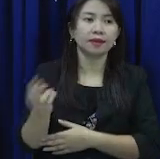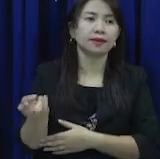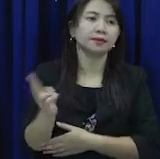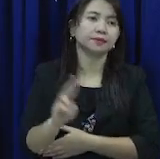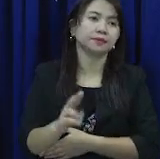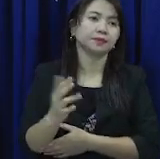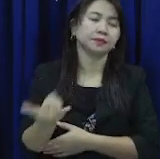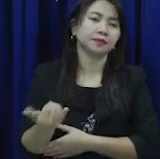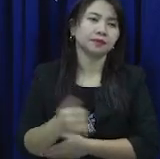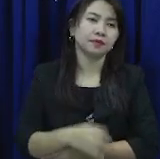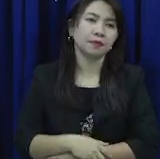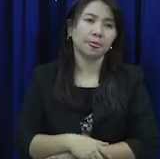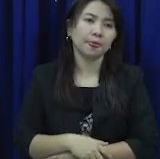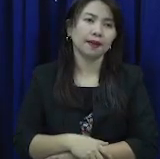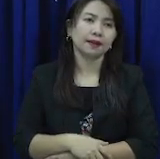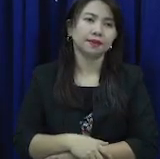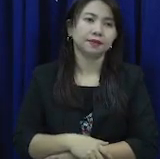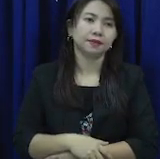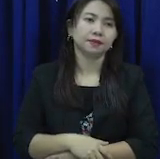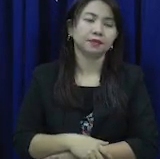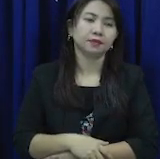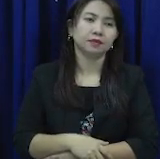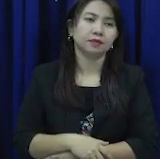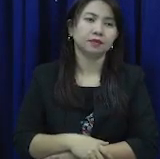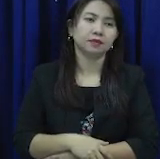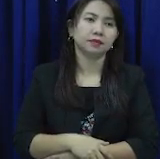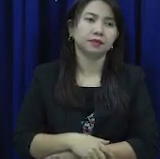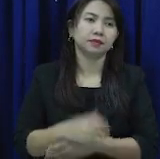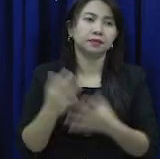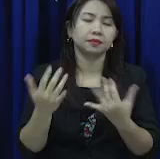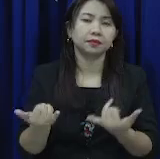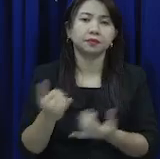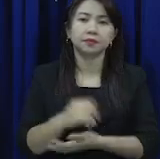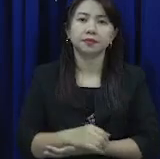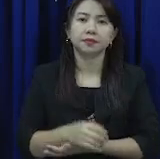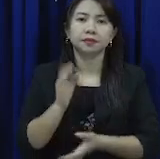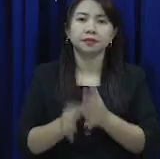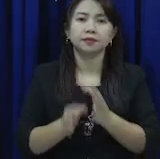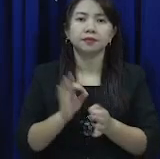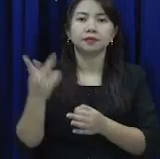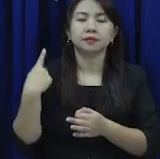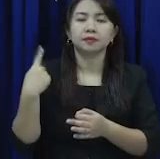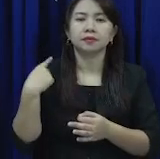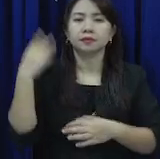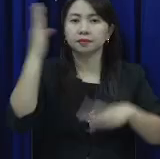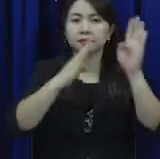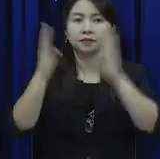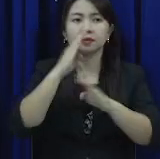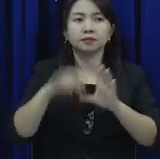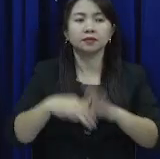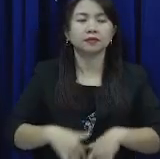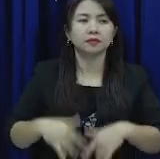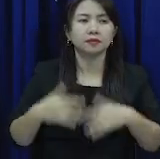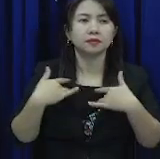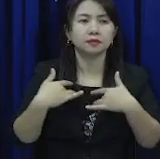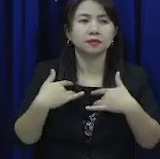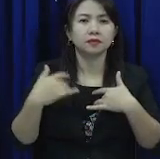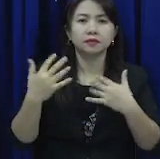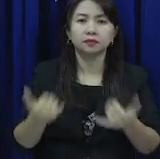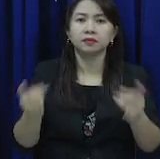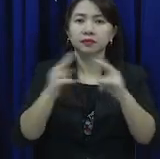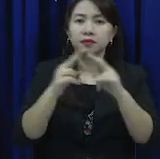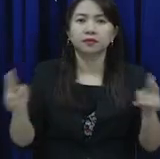Sige nga Pagka nagkaroon ng problema sa bahay nareresolba ba ng paglalaro napakasimple lang ng